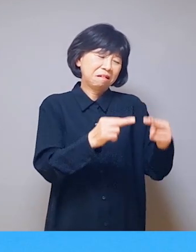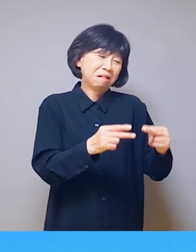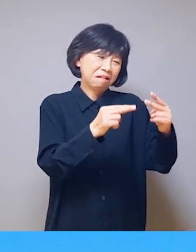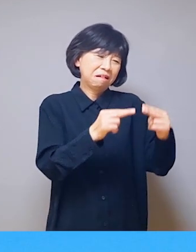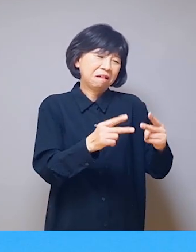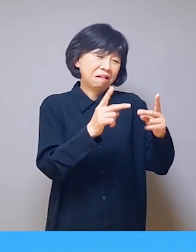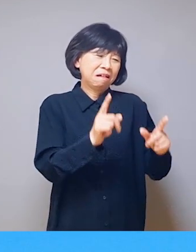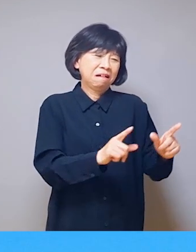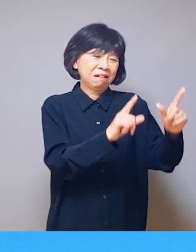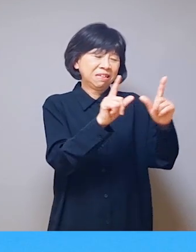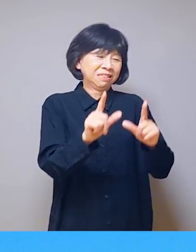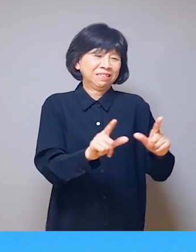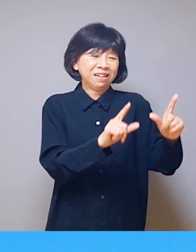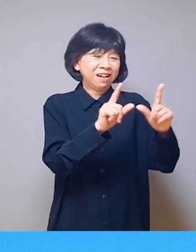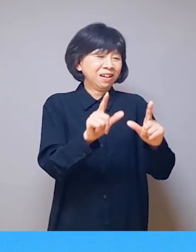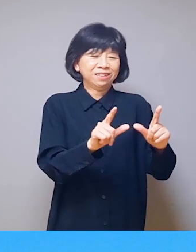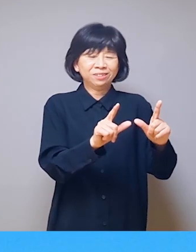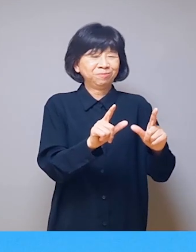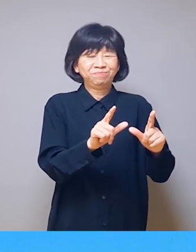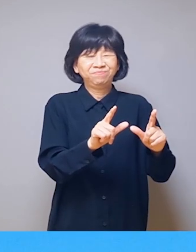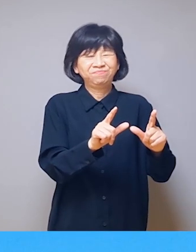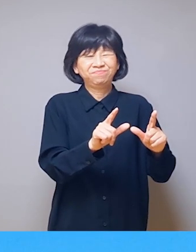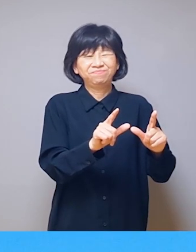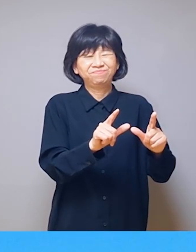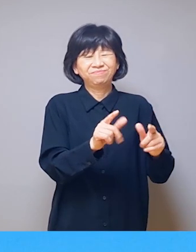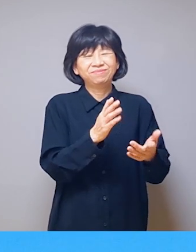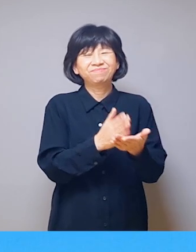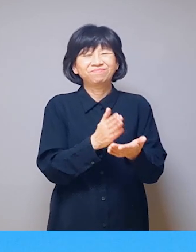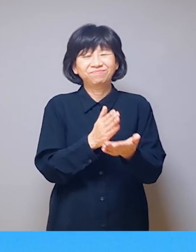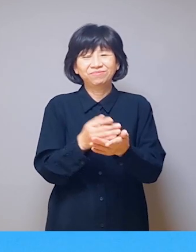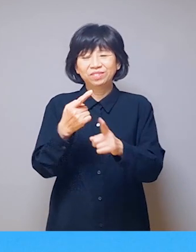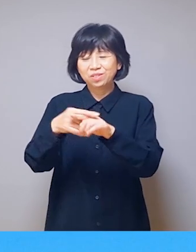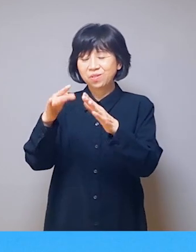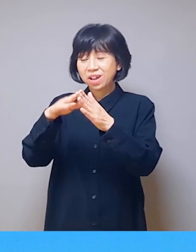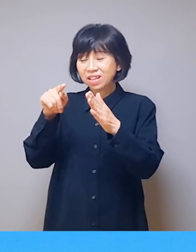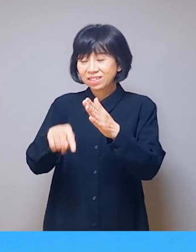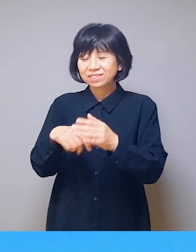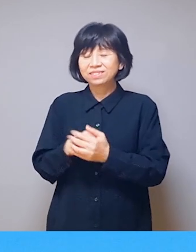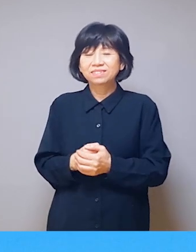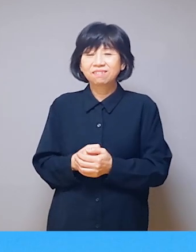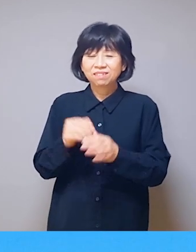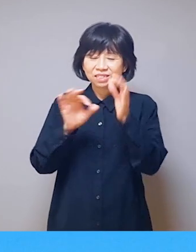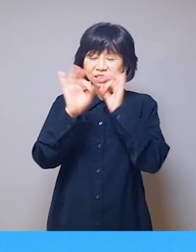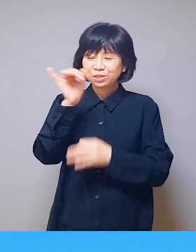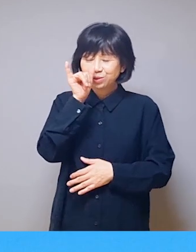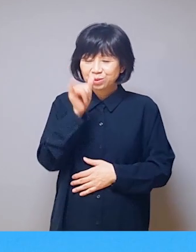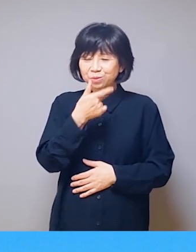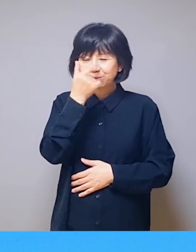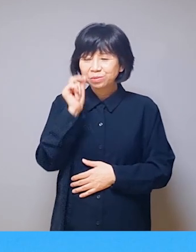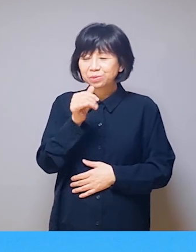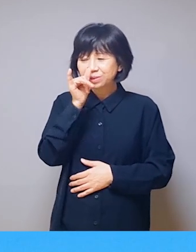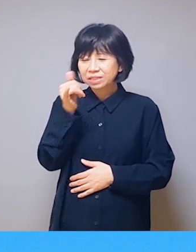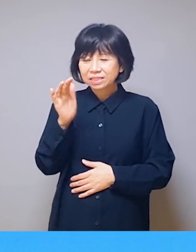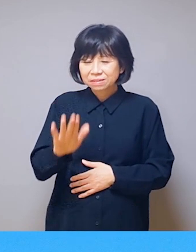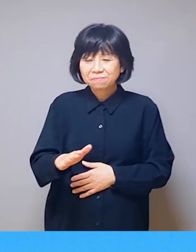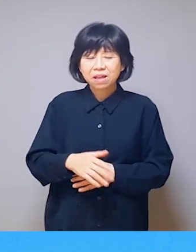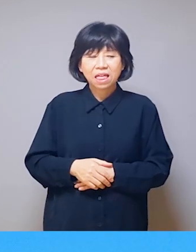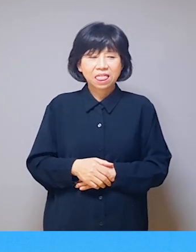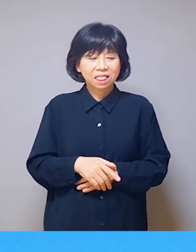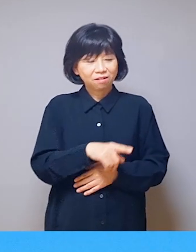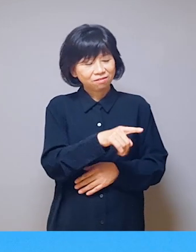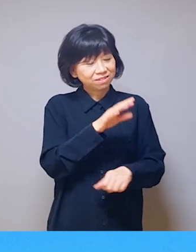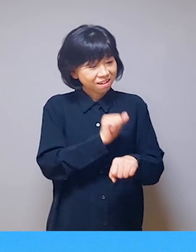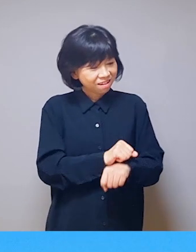잘하니 못했니 뭐 하면서 싸우는 그런 삶을 이젠 접어두고 교회에서 내가 허물이 있지만 내가 부족하지만 옆에 성도가